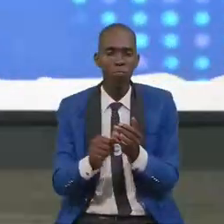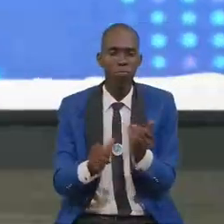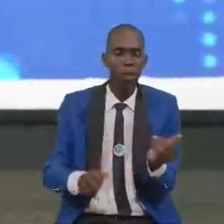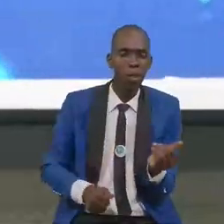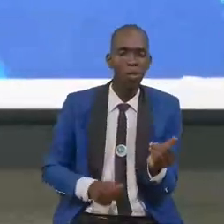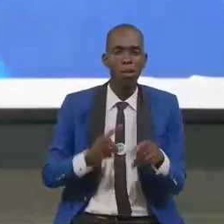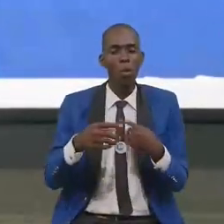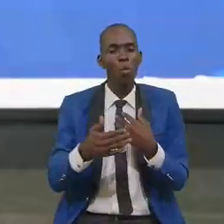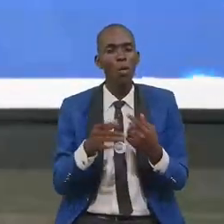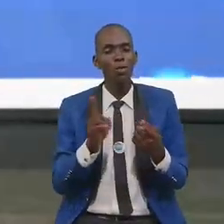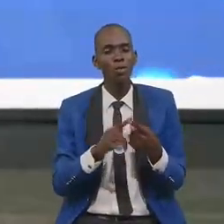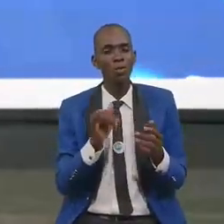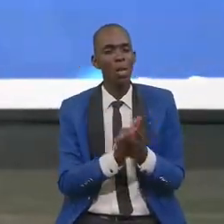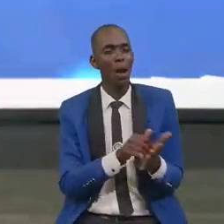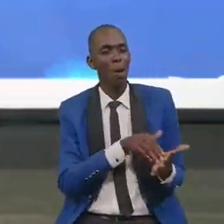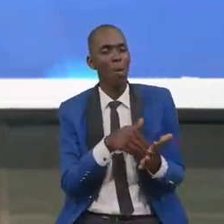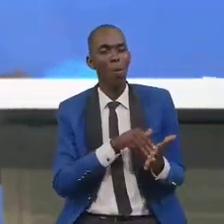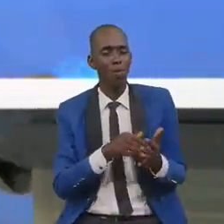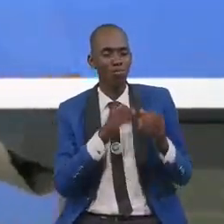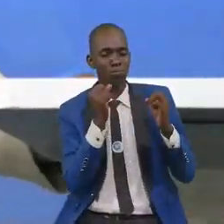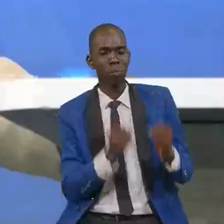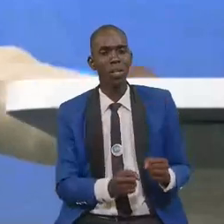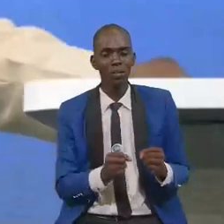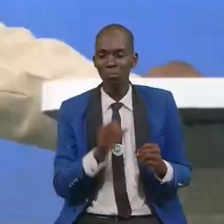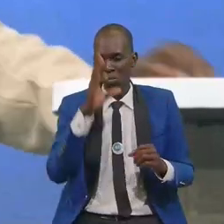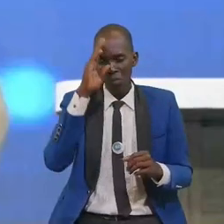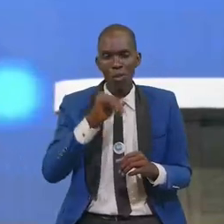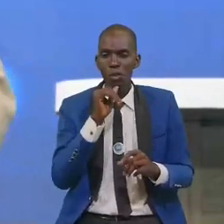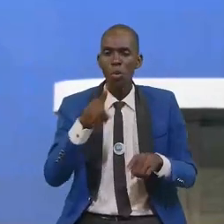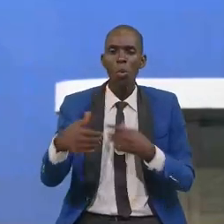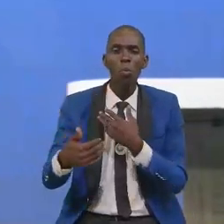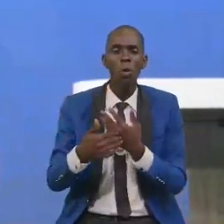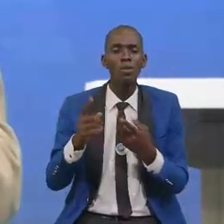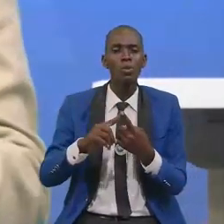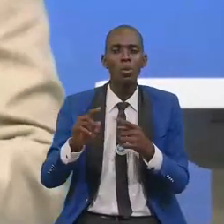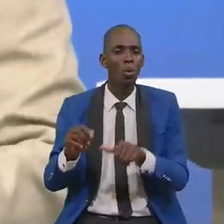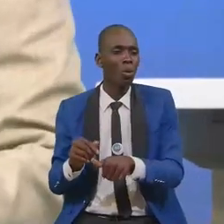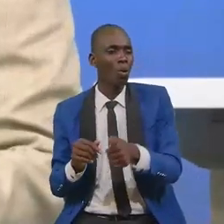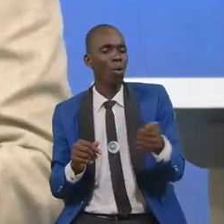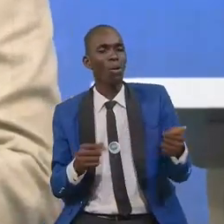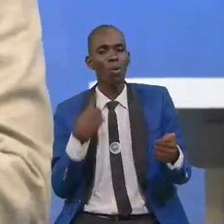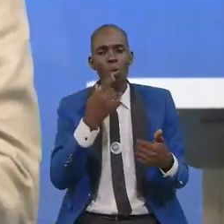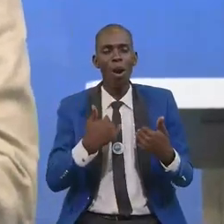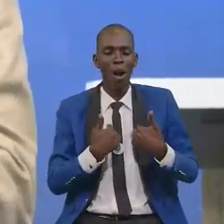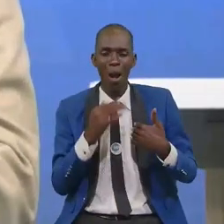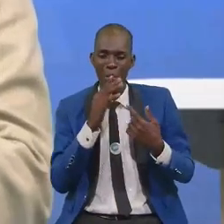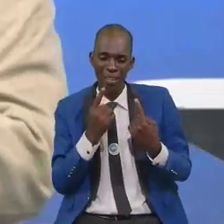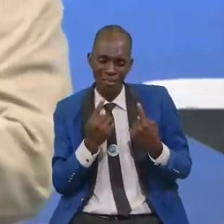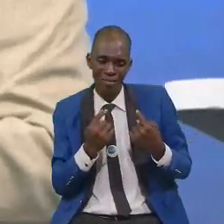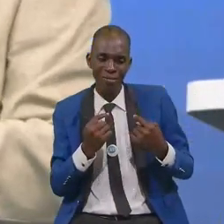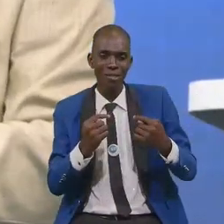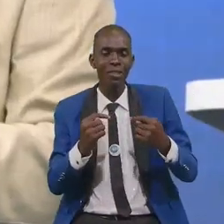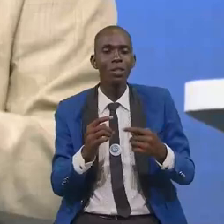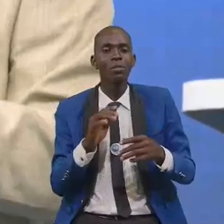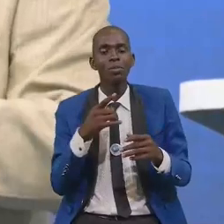tu ne vas pas aller il est plus retourner sa puissance qui profite le merci